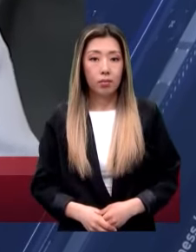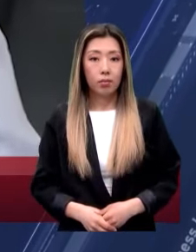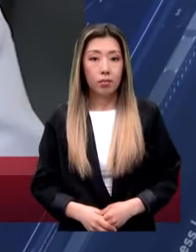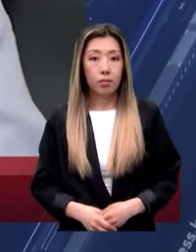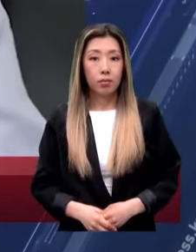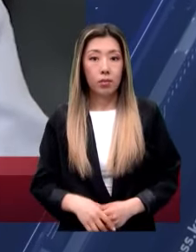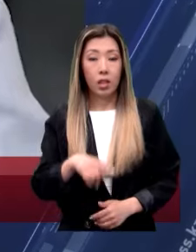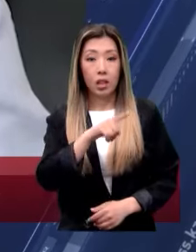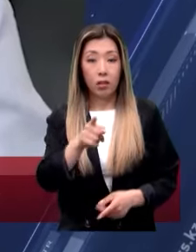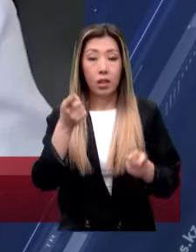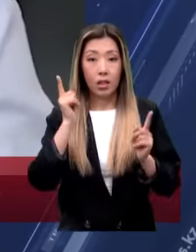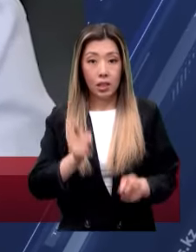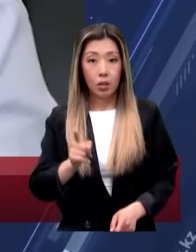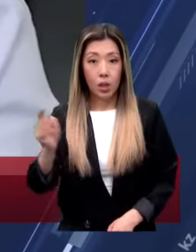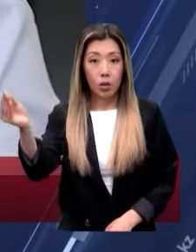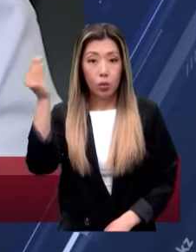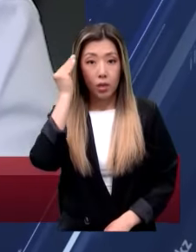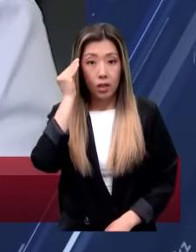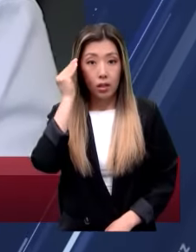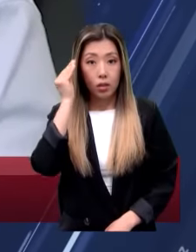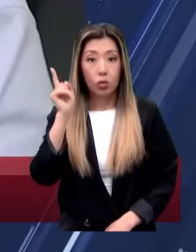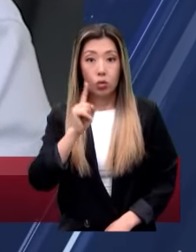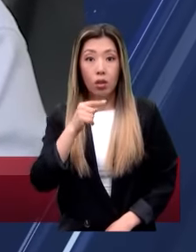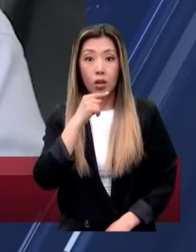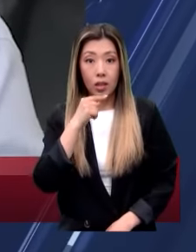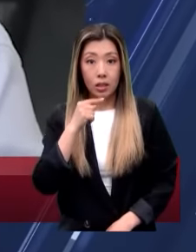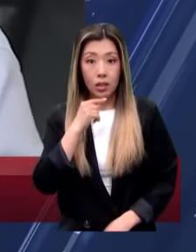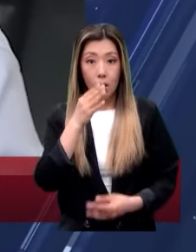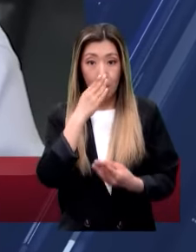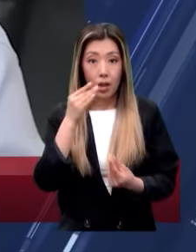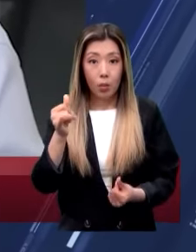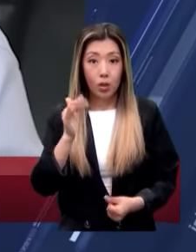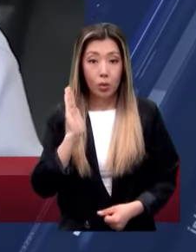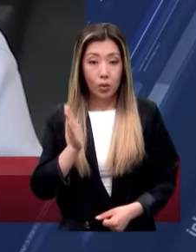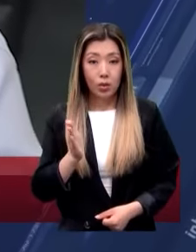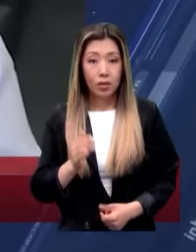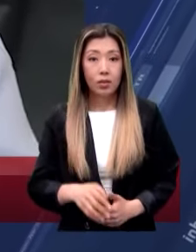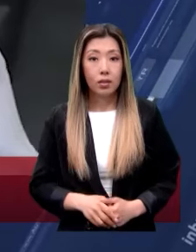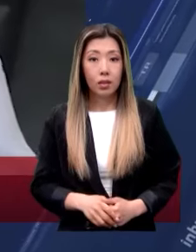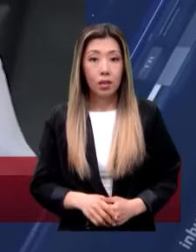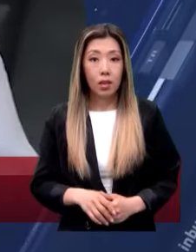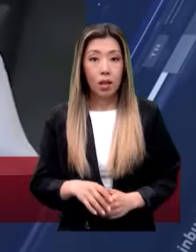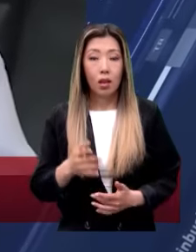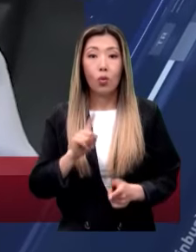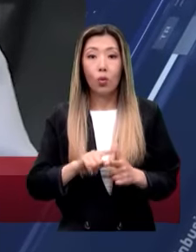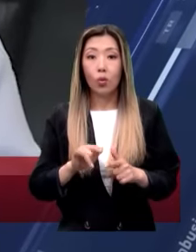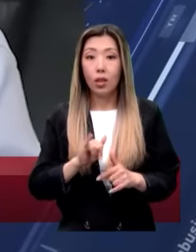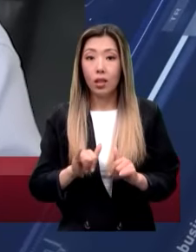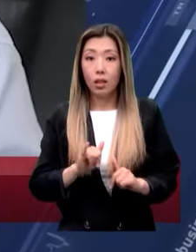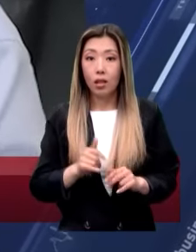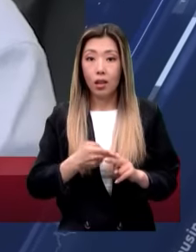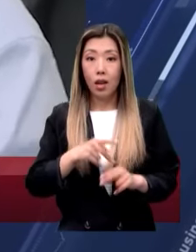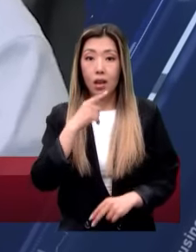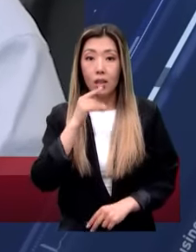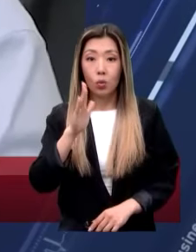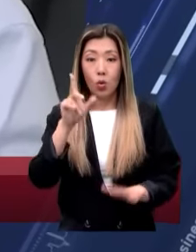Ребят, вы правда решили, что Россия куда-то испарится? Эмигрирует на Марс?